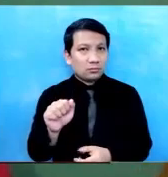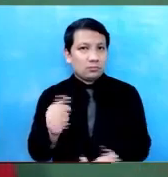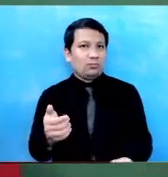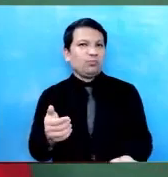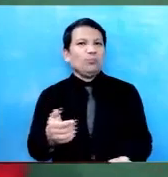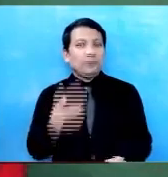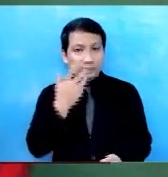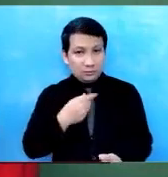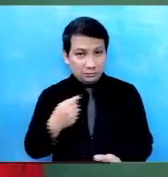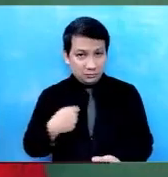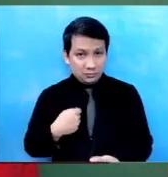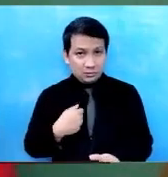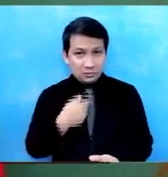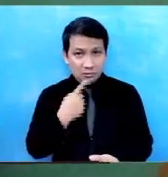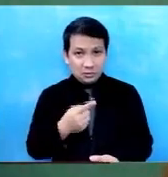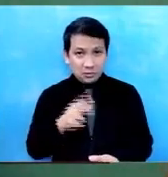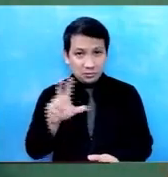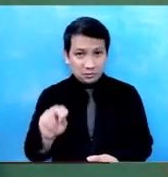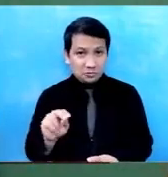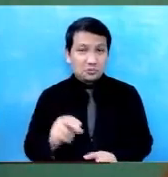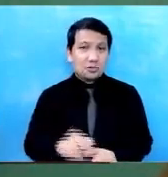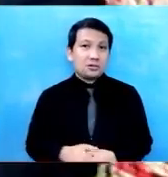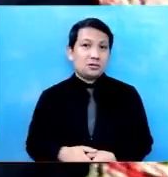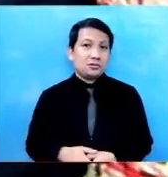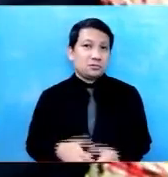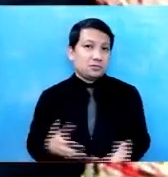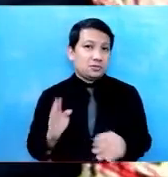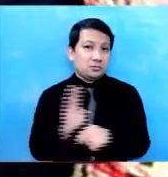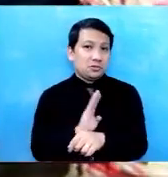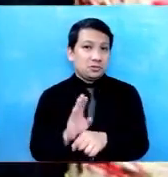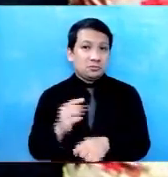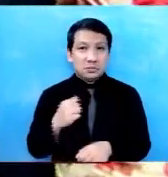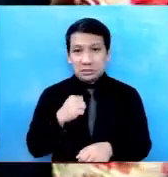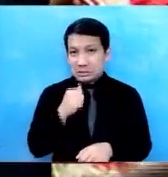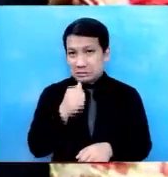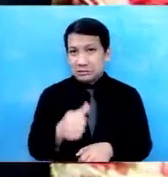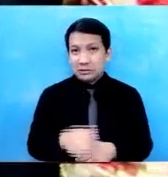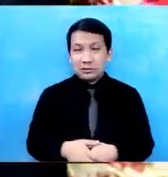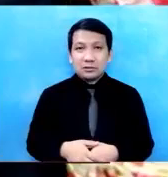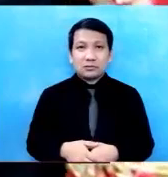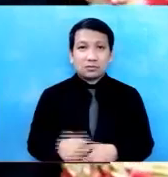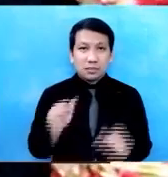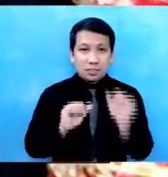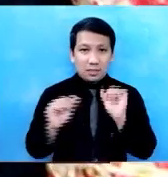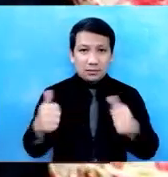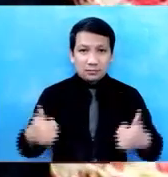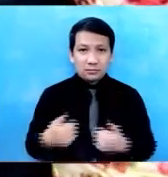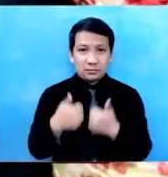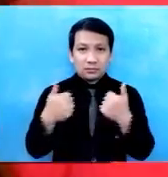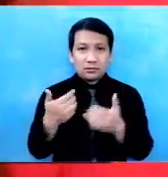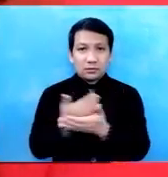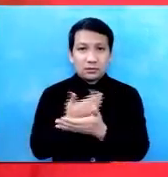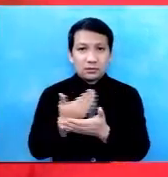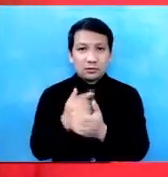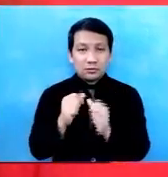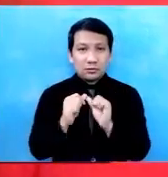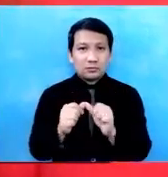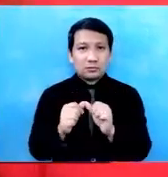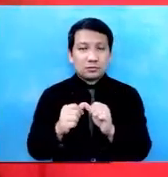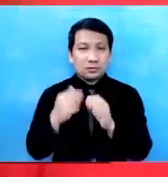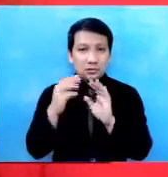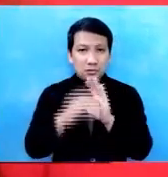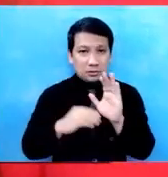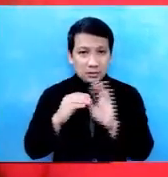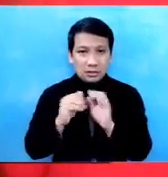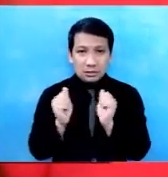ba ako to sa inyo? Oo, wala. Hindi mo ako busy. Aminado ang actress na challenging ang bagong role. Lalo't makakasama